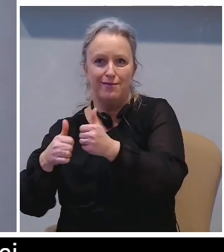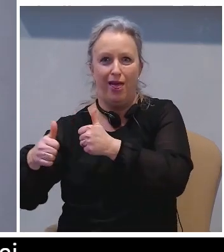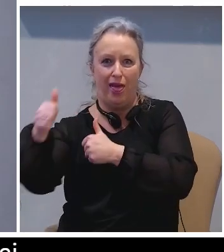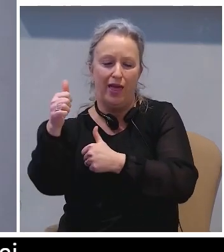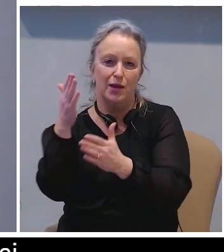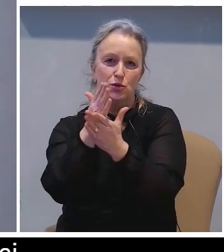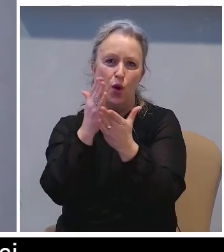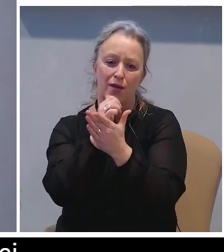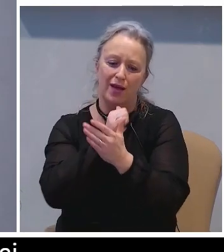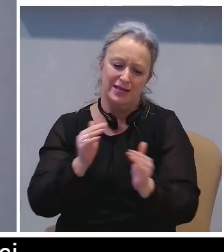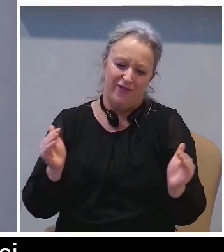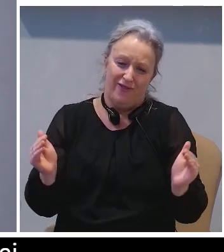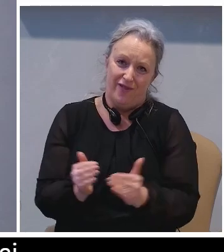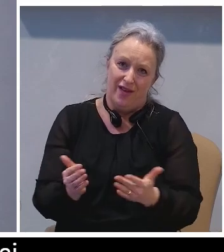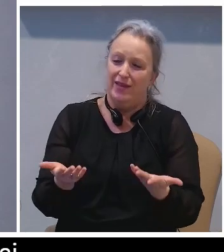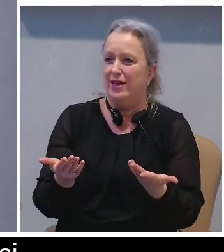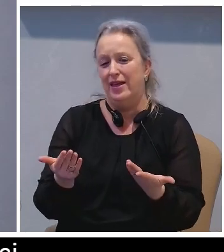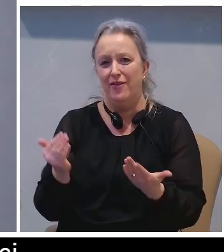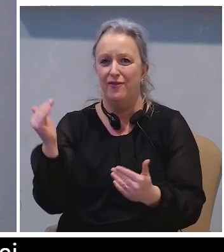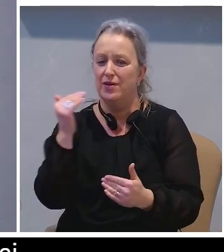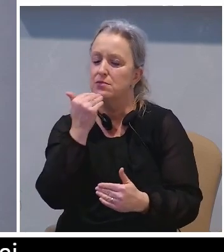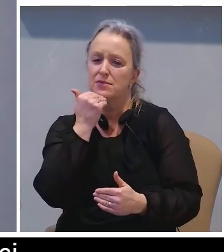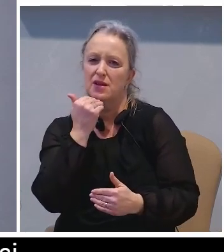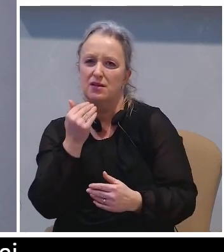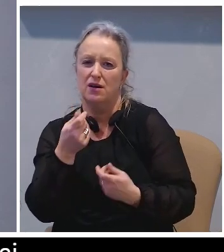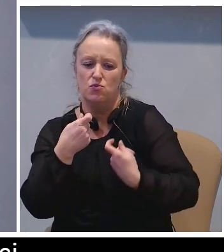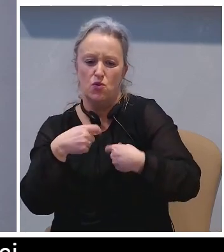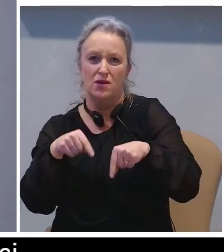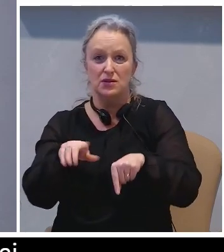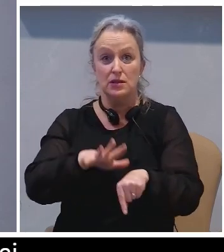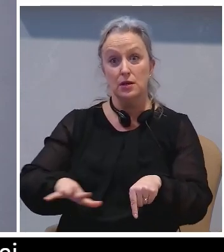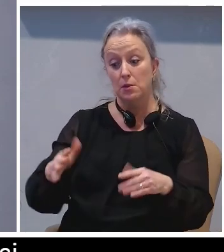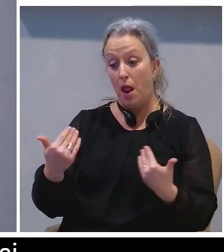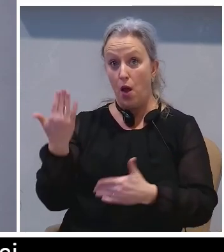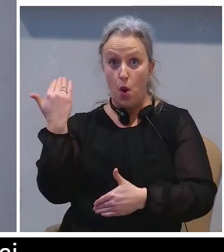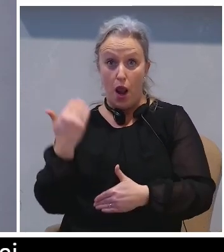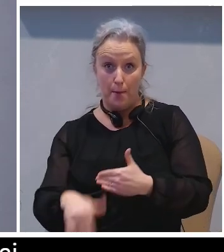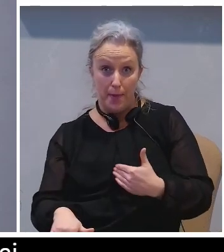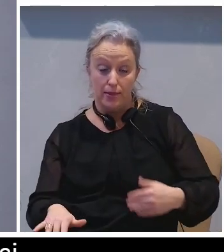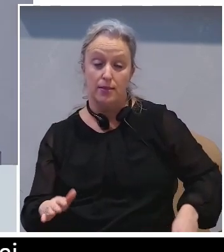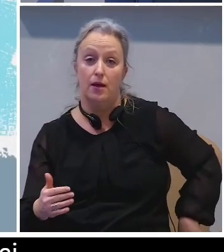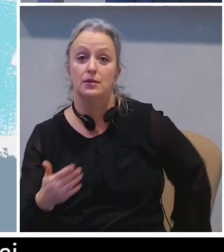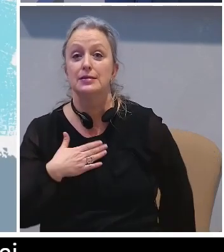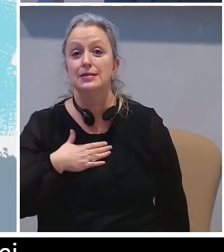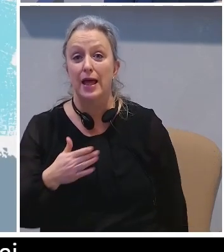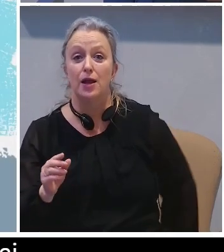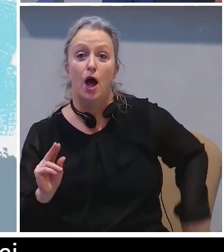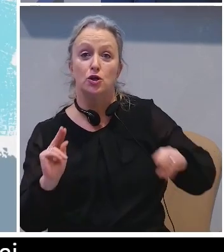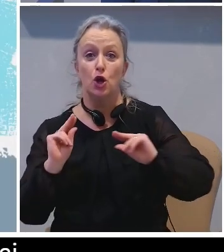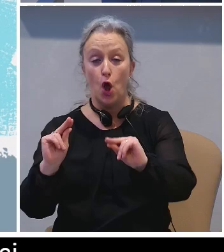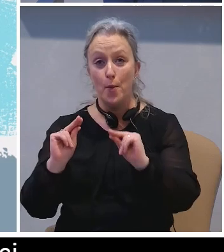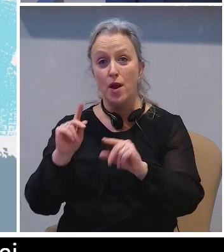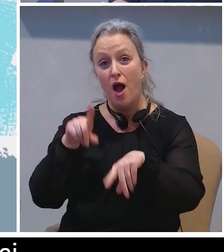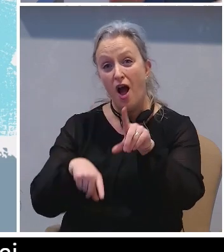first keegi offered püüda kahjuks ei to taha. major countries who Ja are able to siinkohas ma pay better lõpetaks prices ja tänan and loomulikult